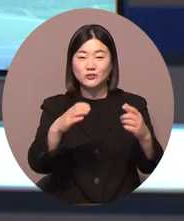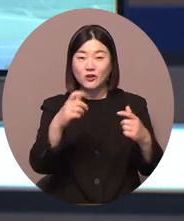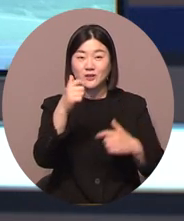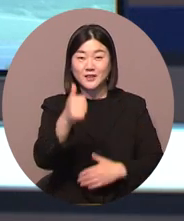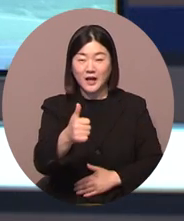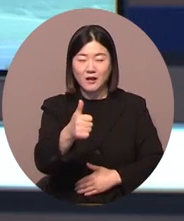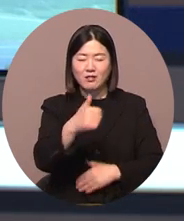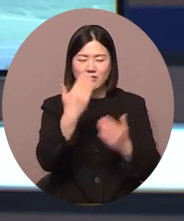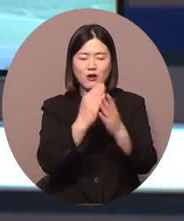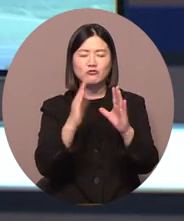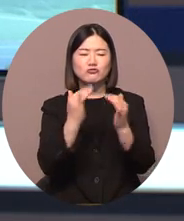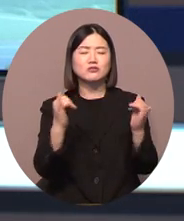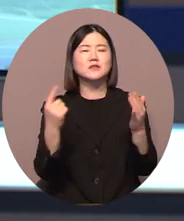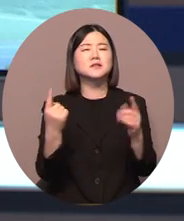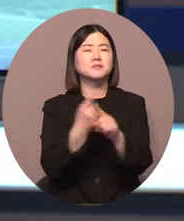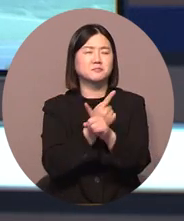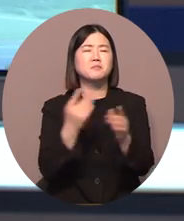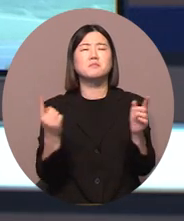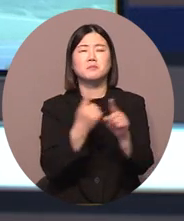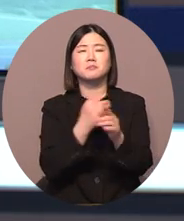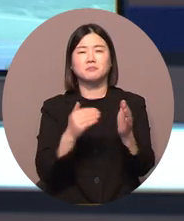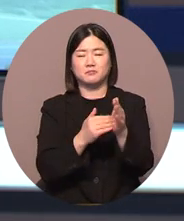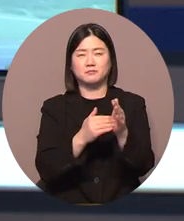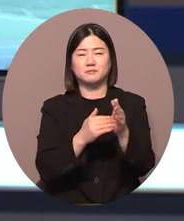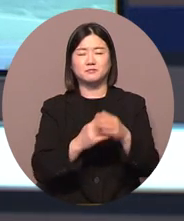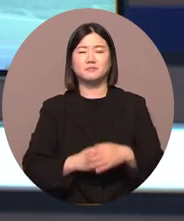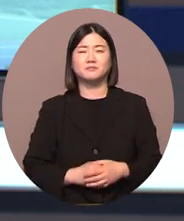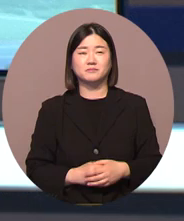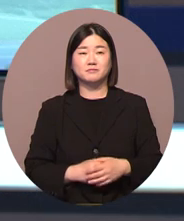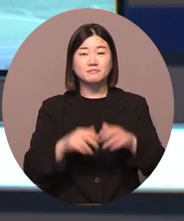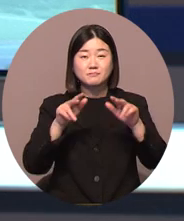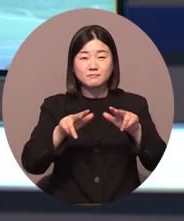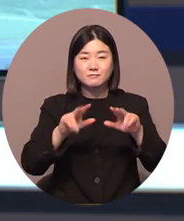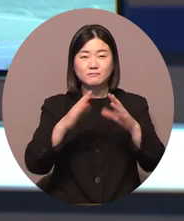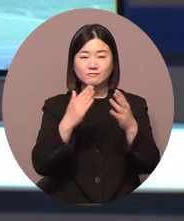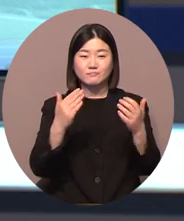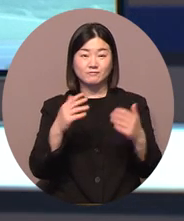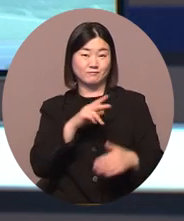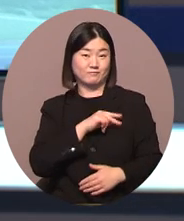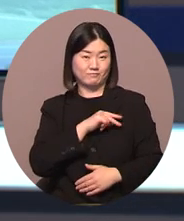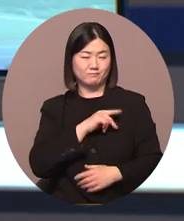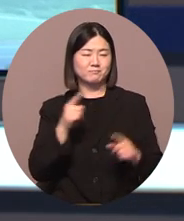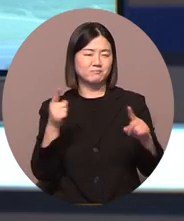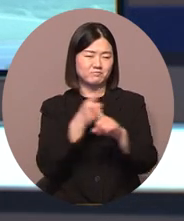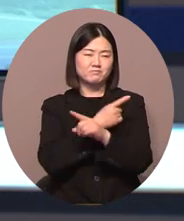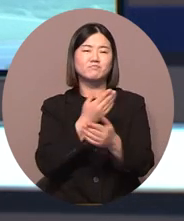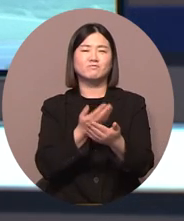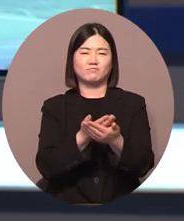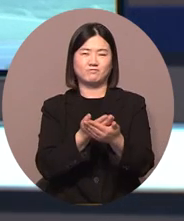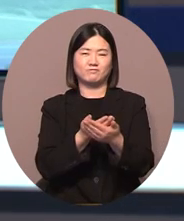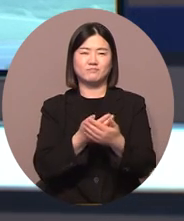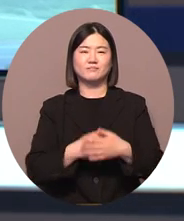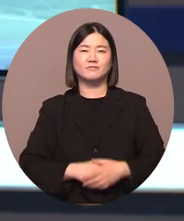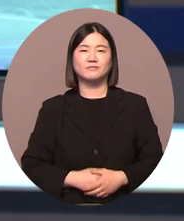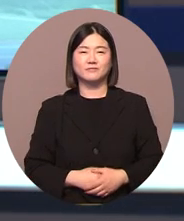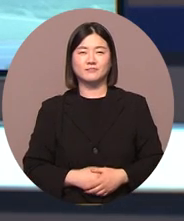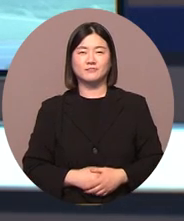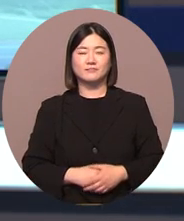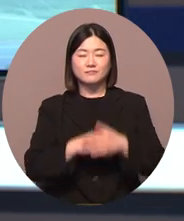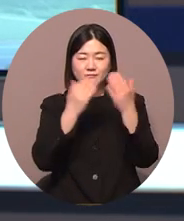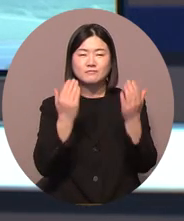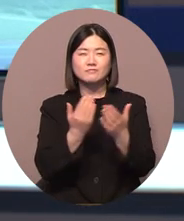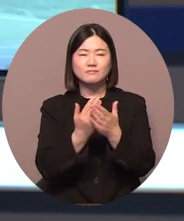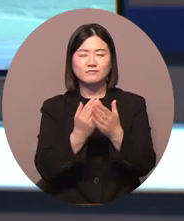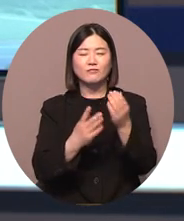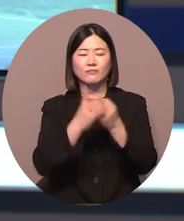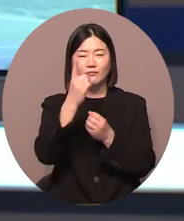국민의 힘 소속으로 바뀌었습니다 이제 국회의원도 바꿔 주십시오 모두